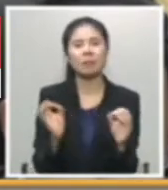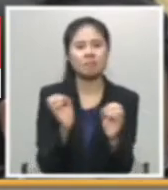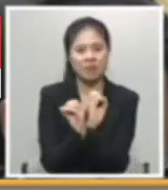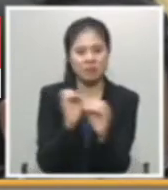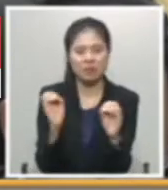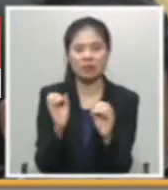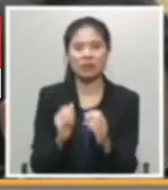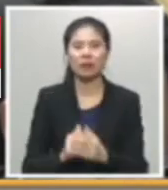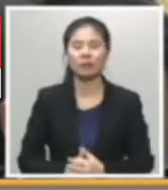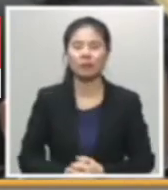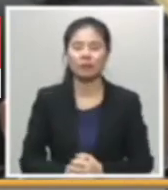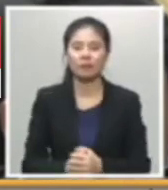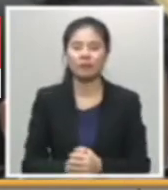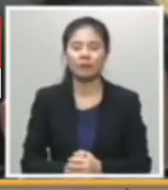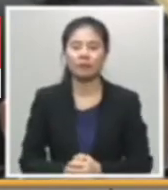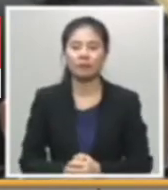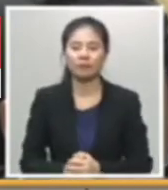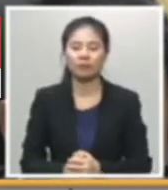พนะครับว่า